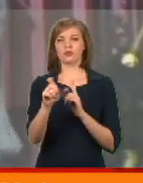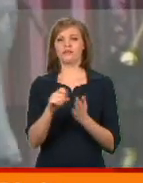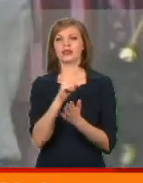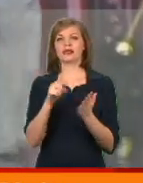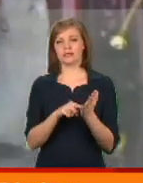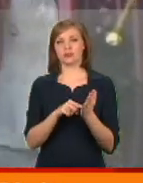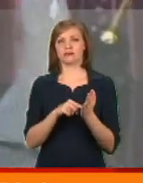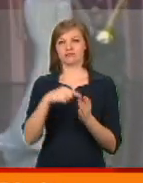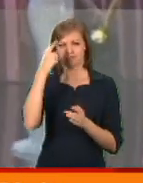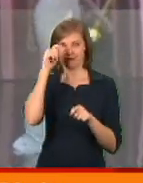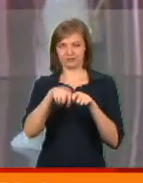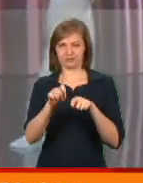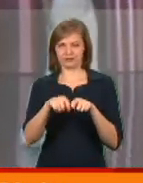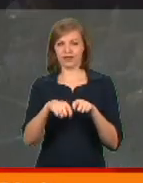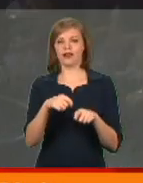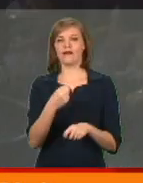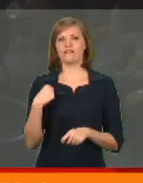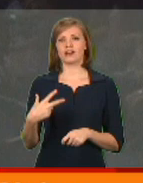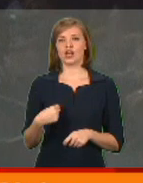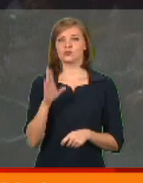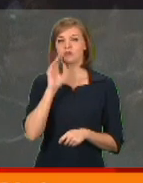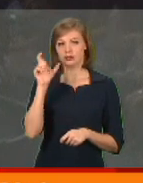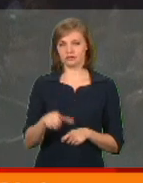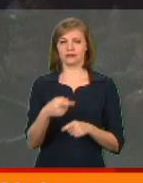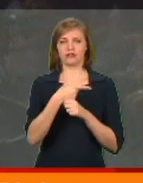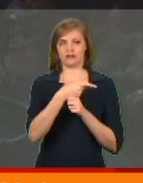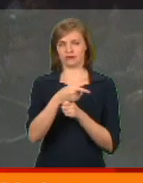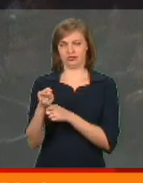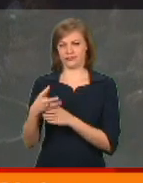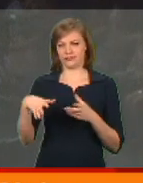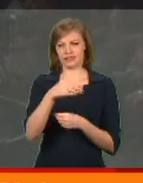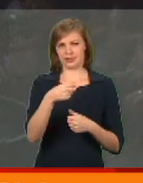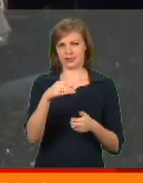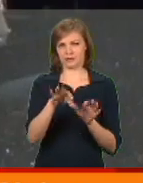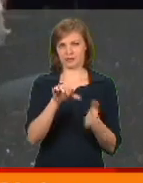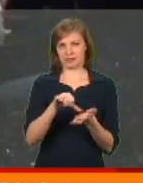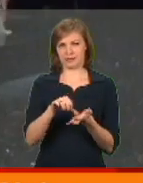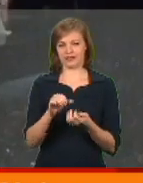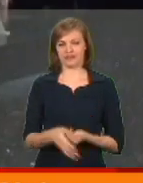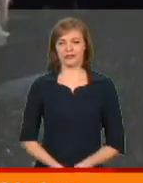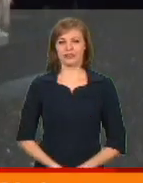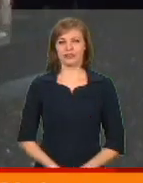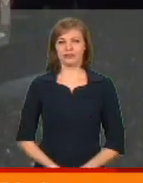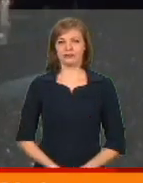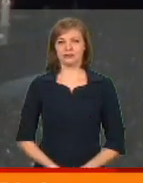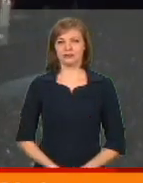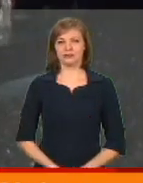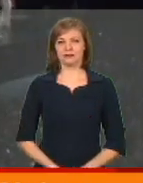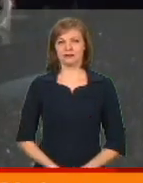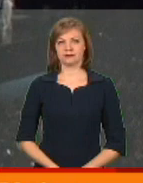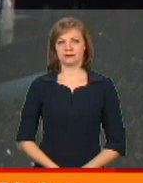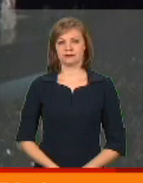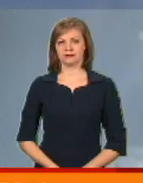запитання інтелектуального конкурсу. Французька красуня перевершила представниць Гаїті і Колумбії.